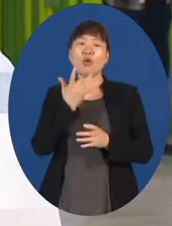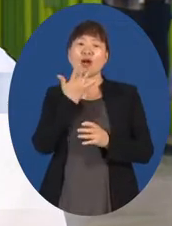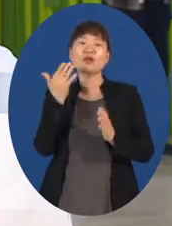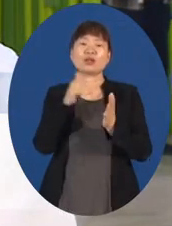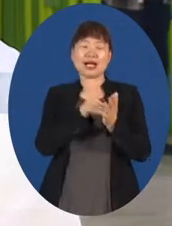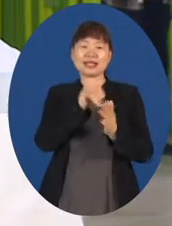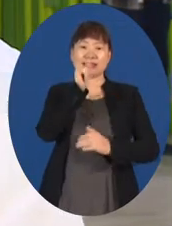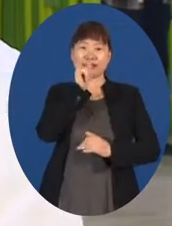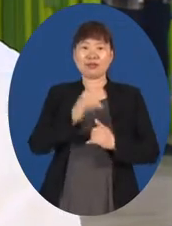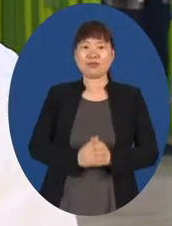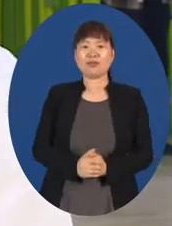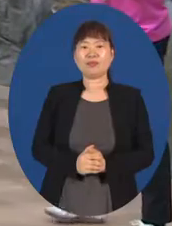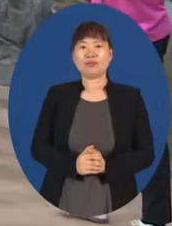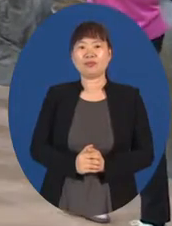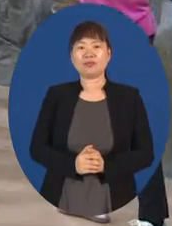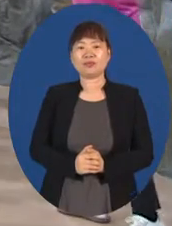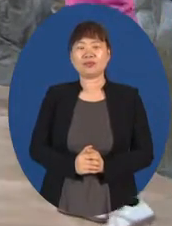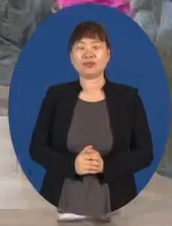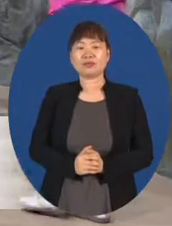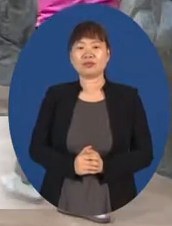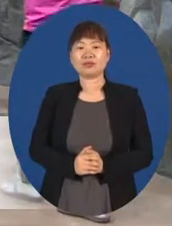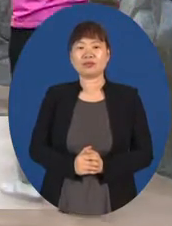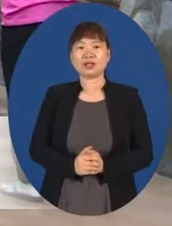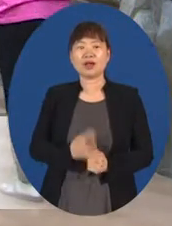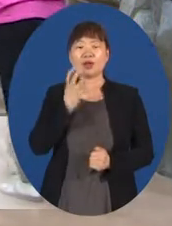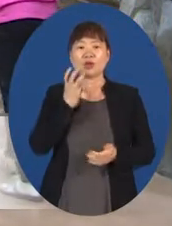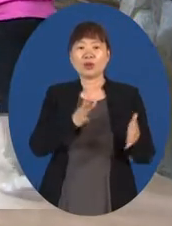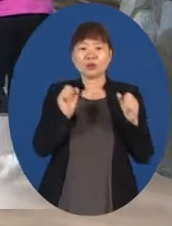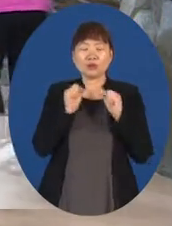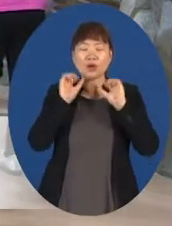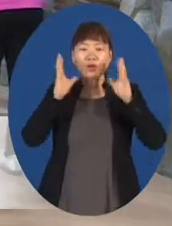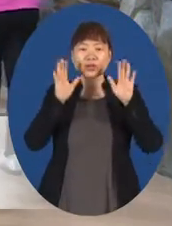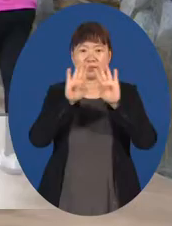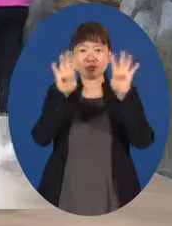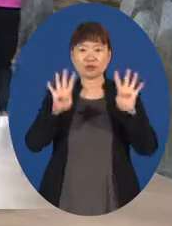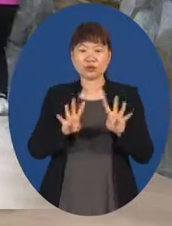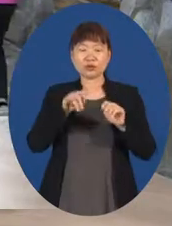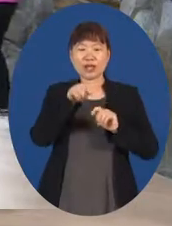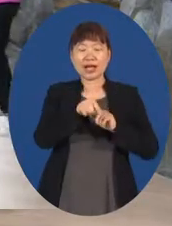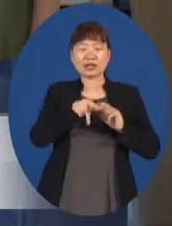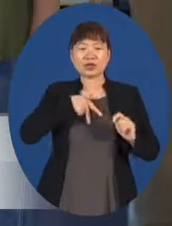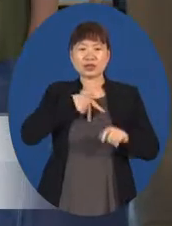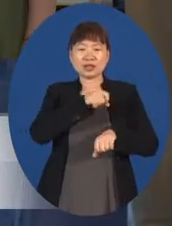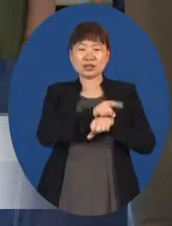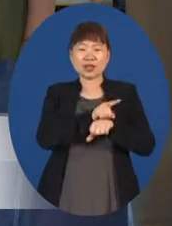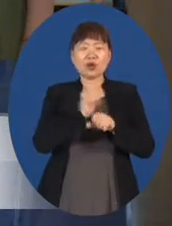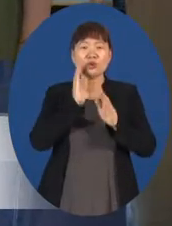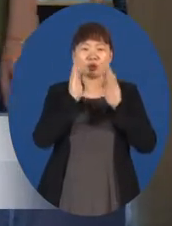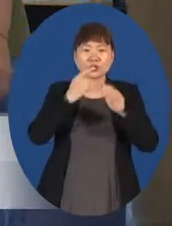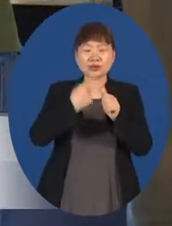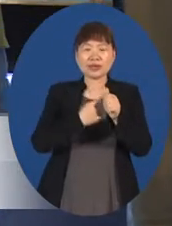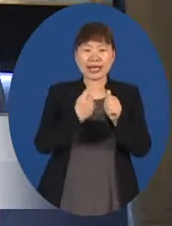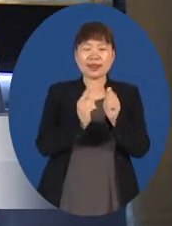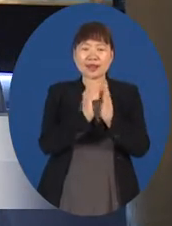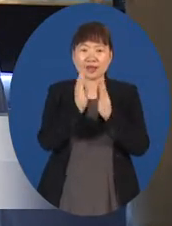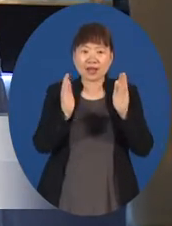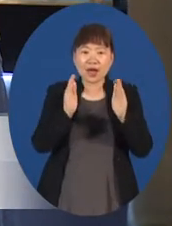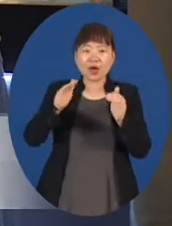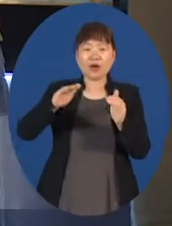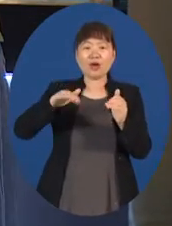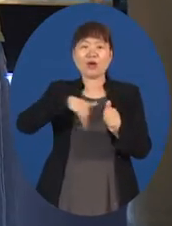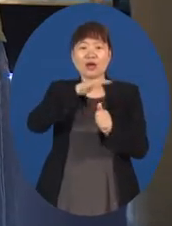8일까지 진행될 예정입니다. 이번 행사는 경기북부 어린이박물관의 정체성인 숲, 생태, 환경을 주제로